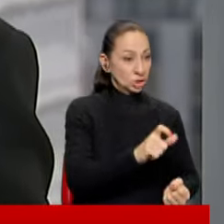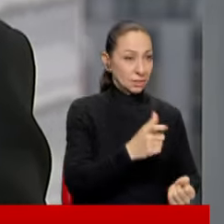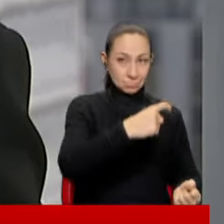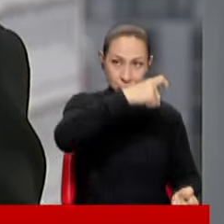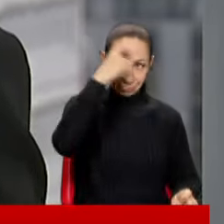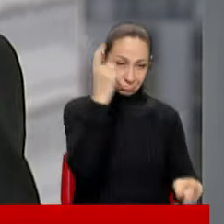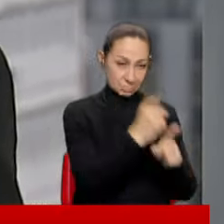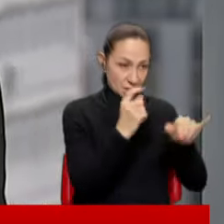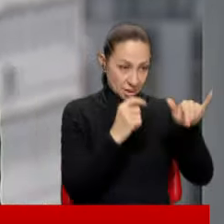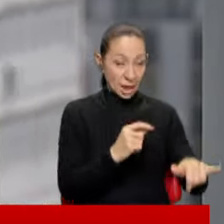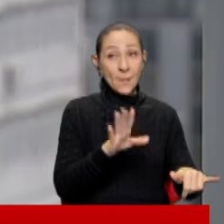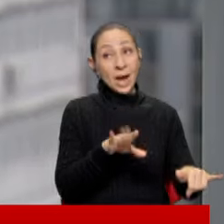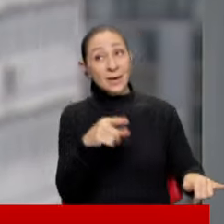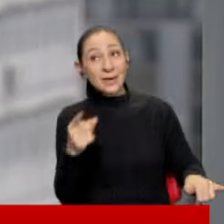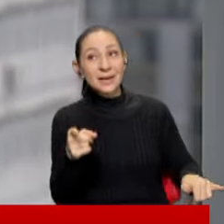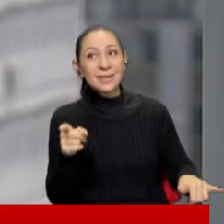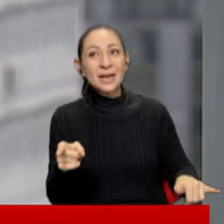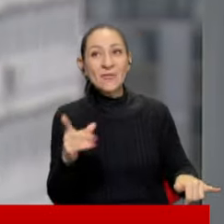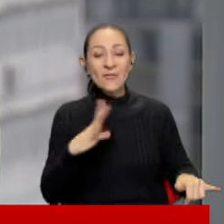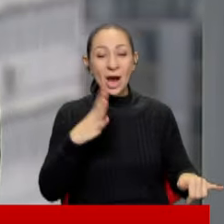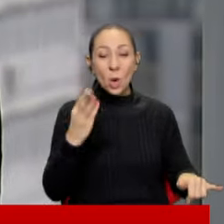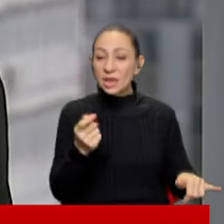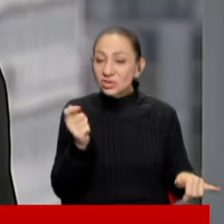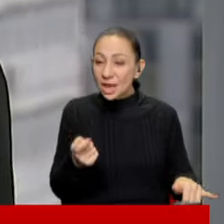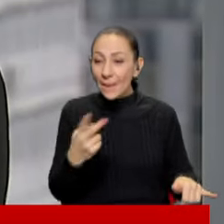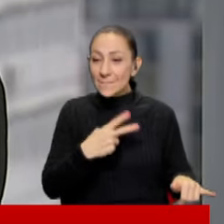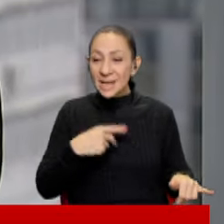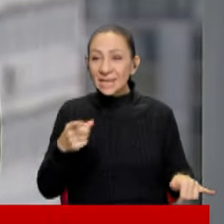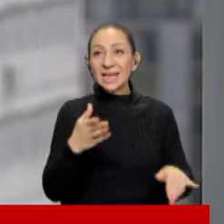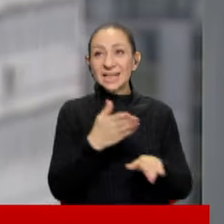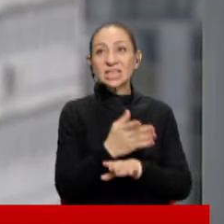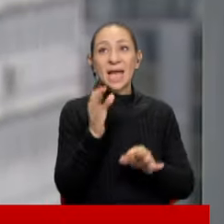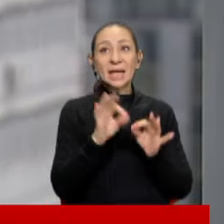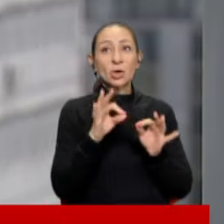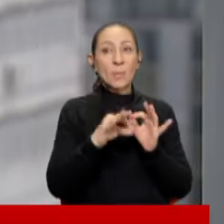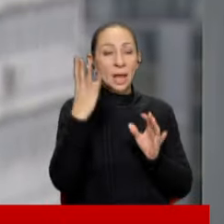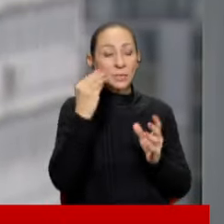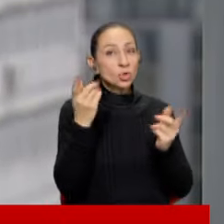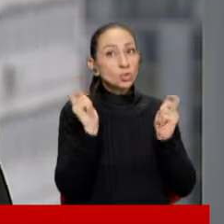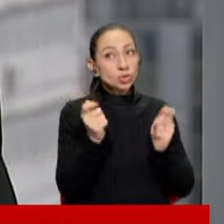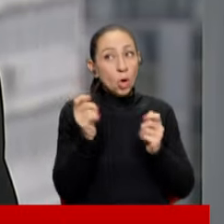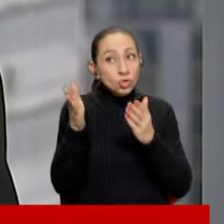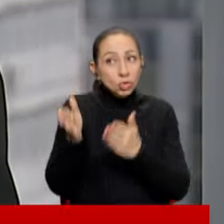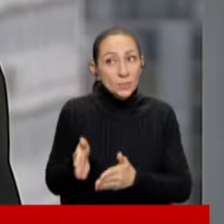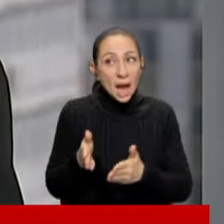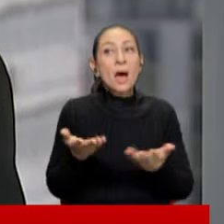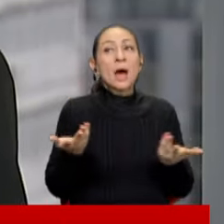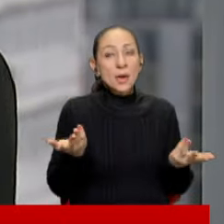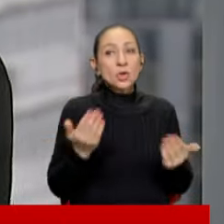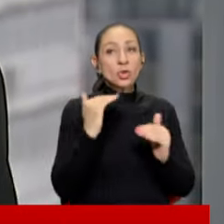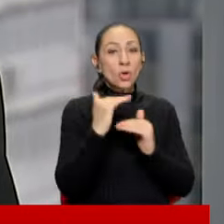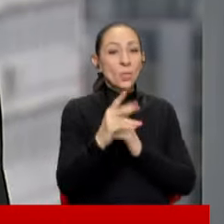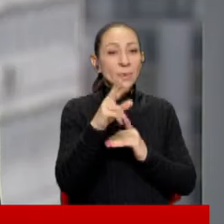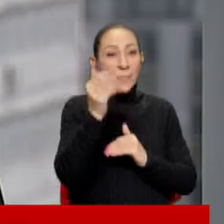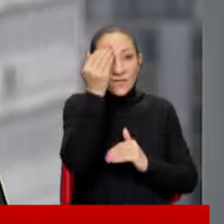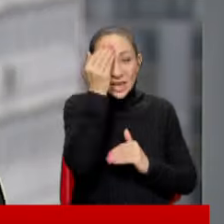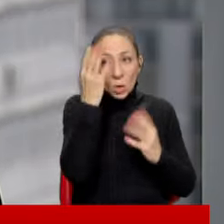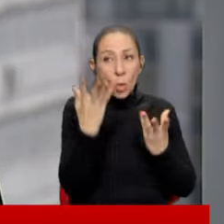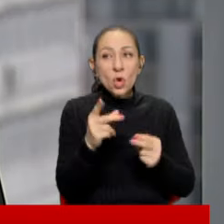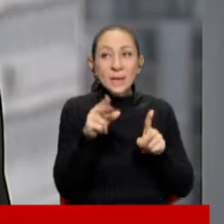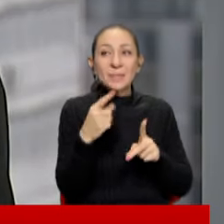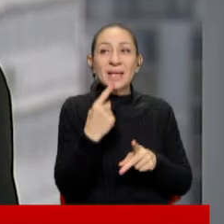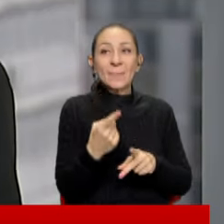alın teri hakkı ama bir yanda da işte mevcut koşullarda belediyeler de gerçekten ekonomik anlamda çok zor durumda ve toplum gibi fakirleşiyor